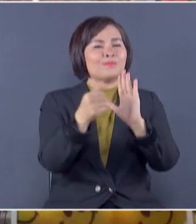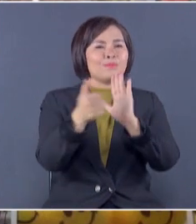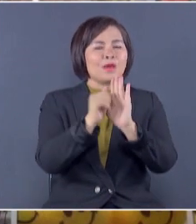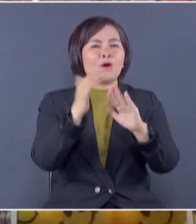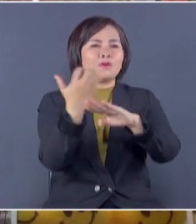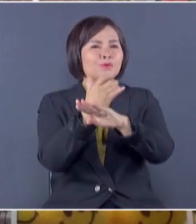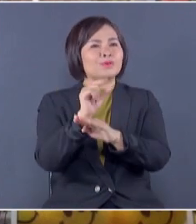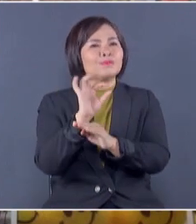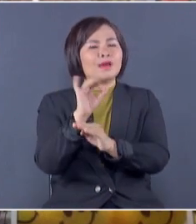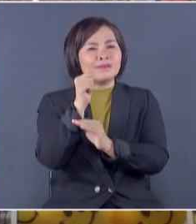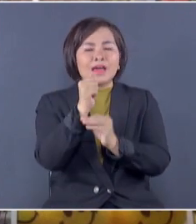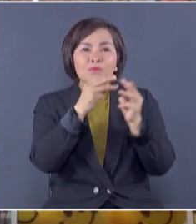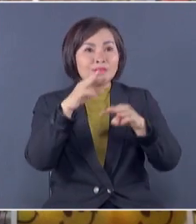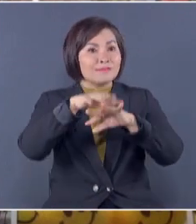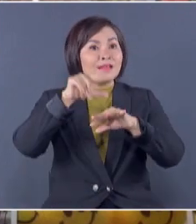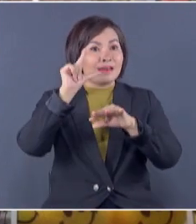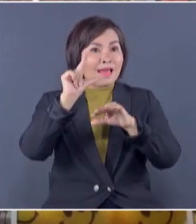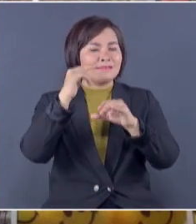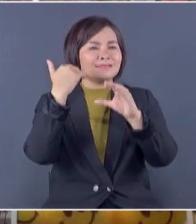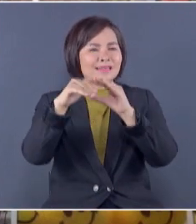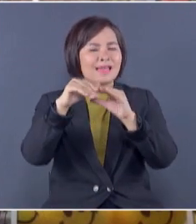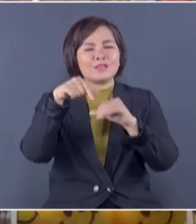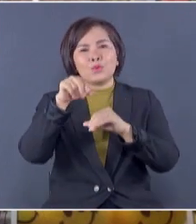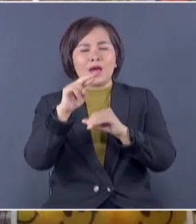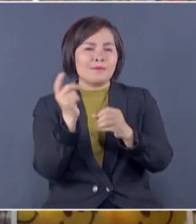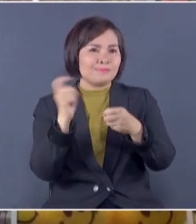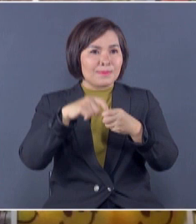ของเรานะครับหรือว่าจะสแกน QR Code LINE ของเราที่ขึ้นอยู่หน้า